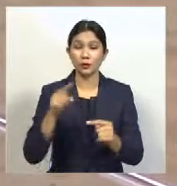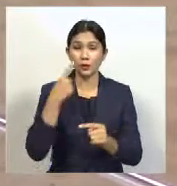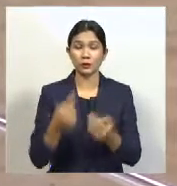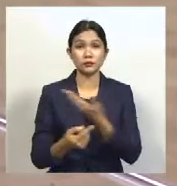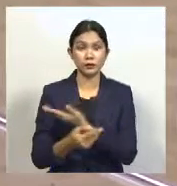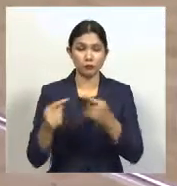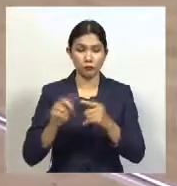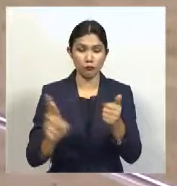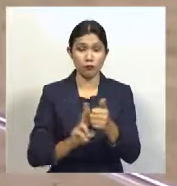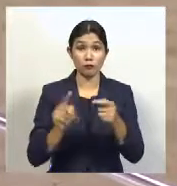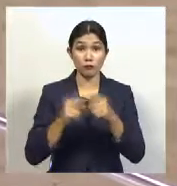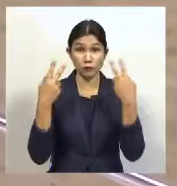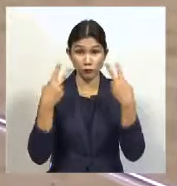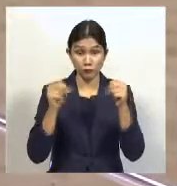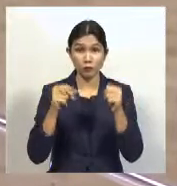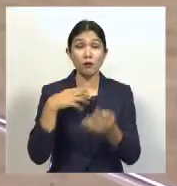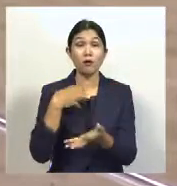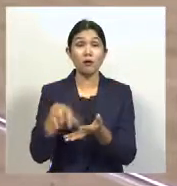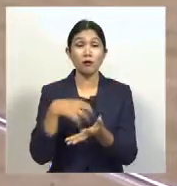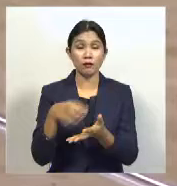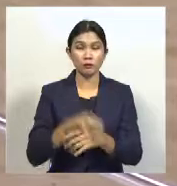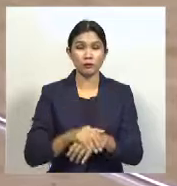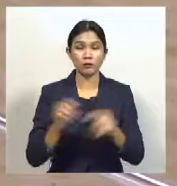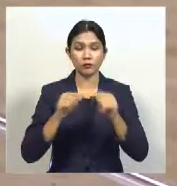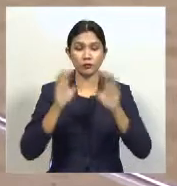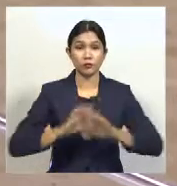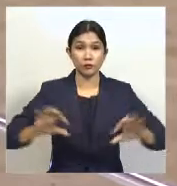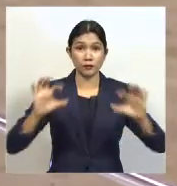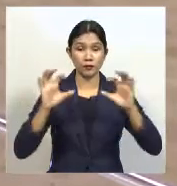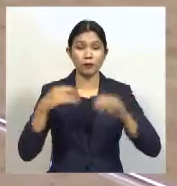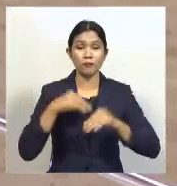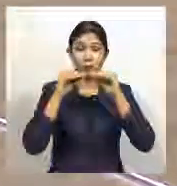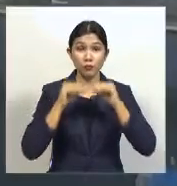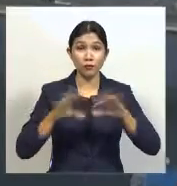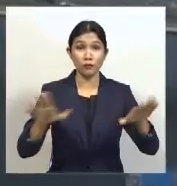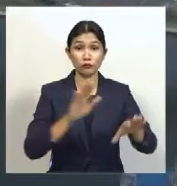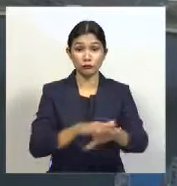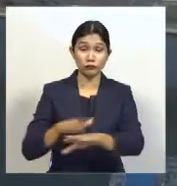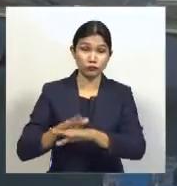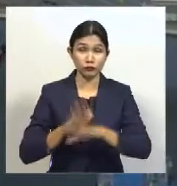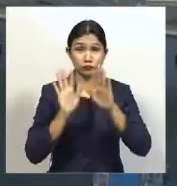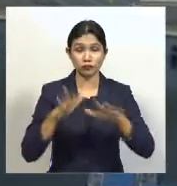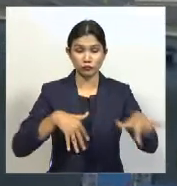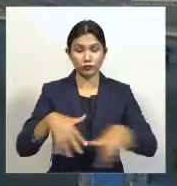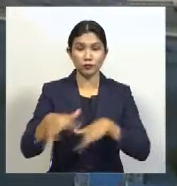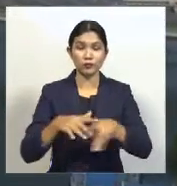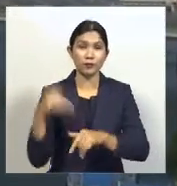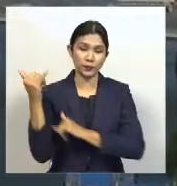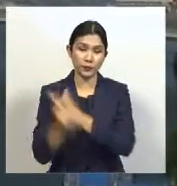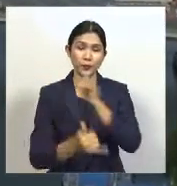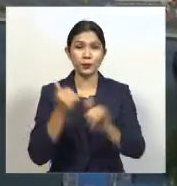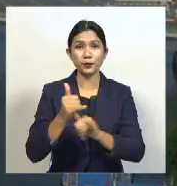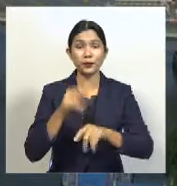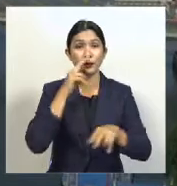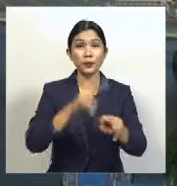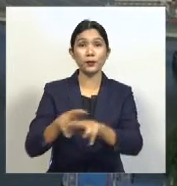นายวิษณุเครืองามรองนายกรัฐมนตรีเปิดเผยว่าตามที่รัฐบาลได้มีการประกาศและเชิญชวนประชาชนไปเฝ้าทูลละอองธุลีพ